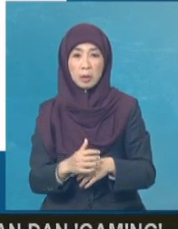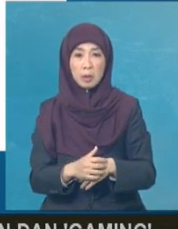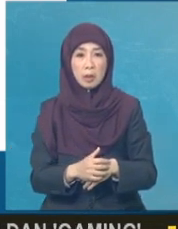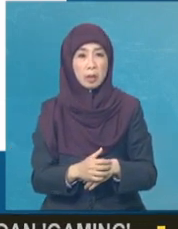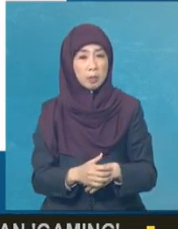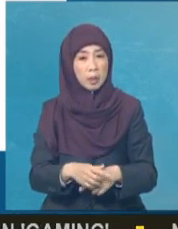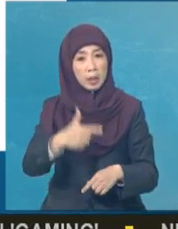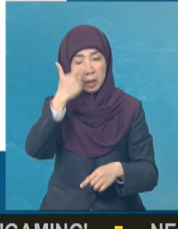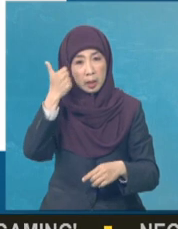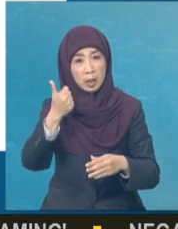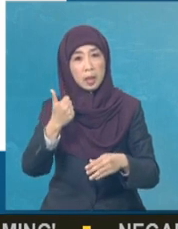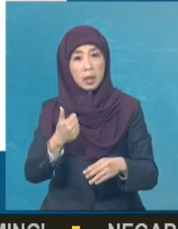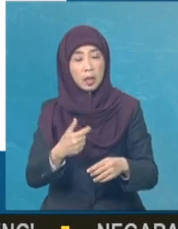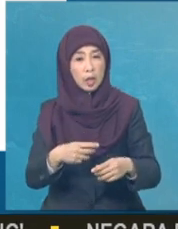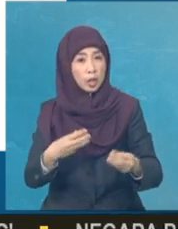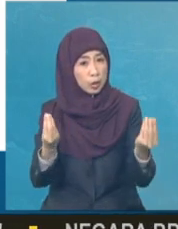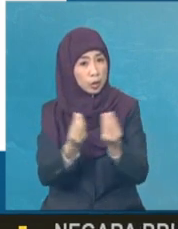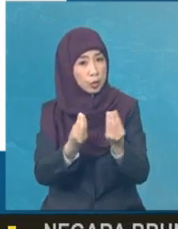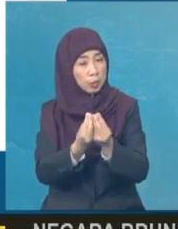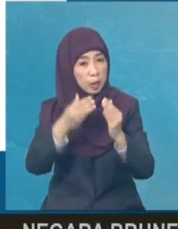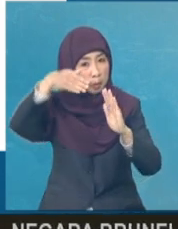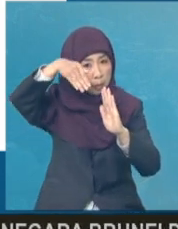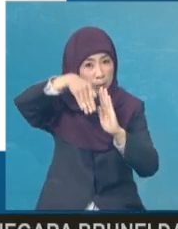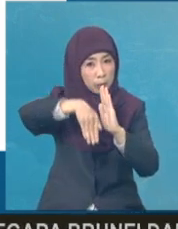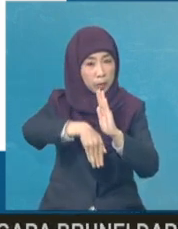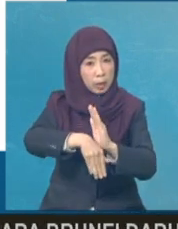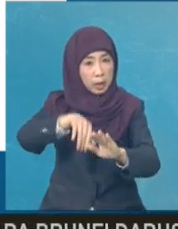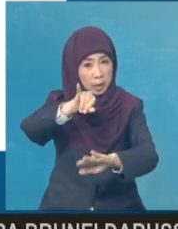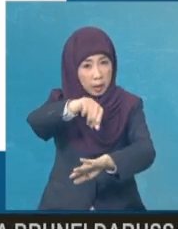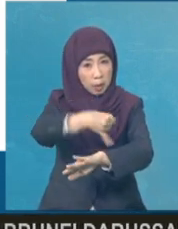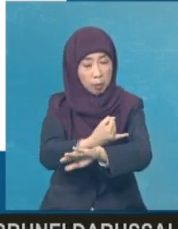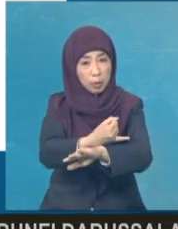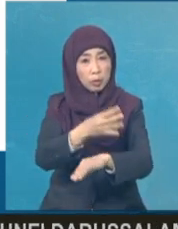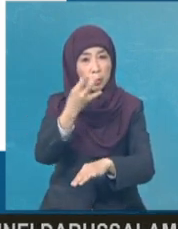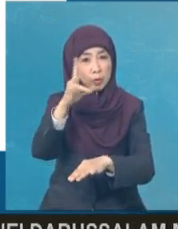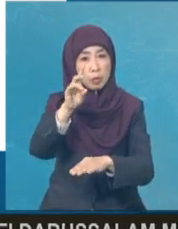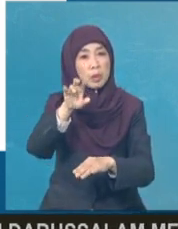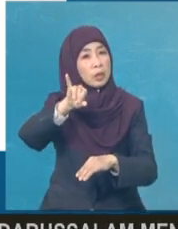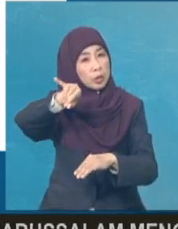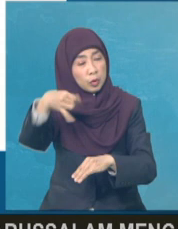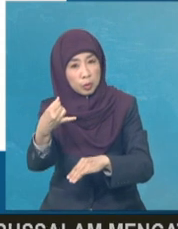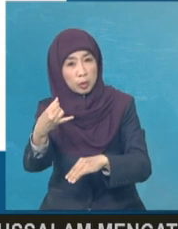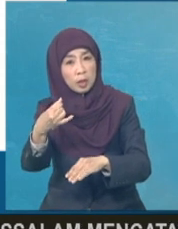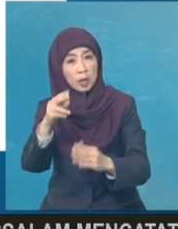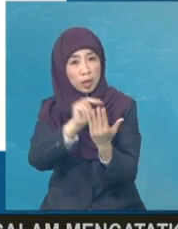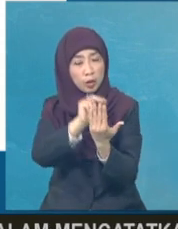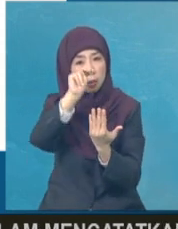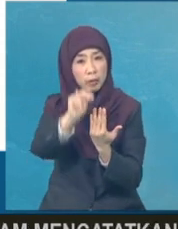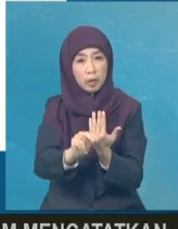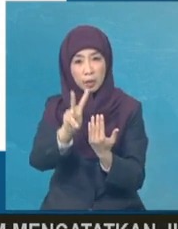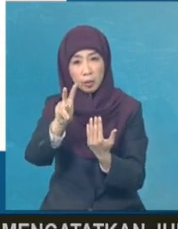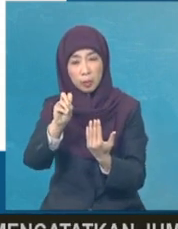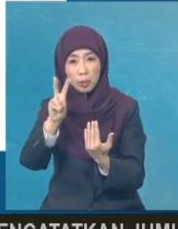bagi impor jumlah menunjukkan penurunan kepada 717 perpuluhan 7jt Ringgit pada November